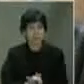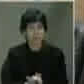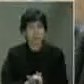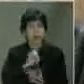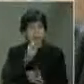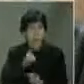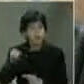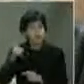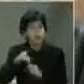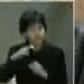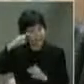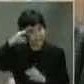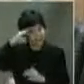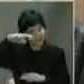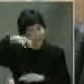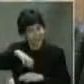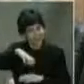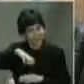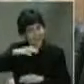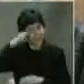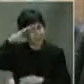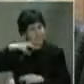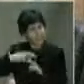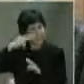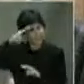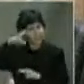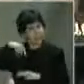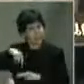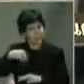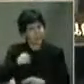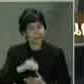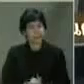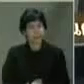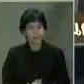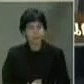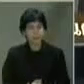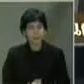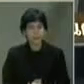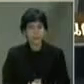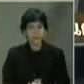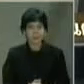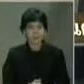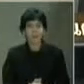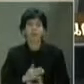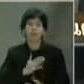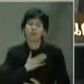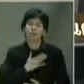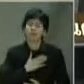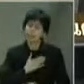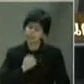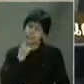อกค่ายสักแห่งหนึ่งท่านประธานผมก็เลย